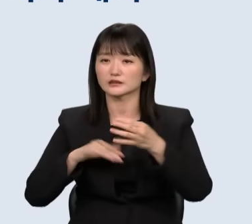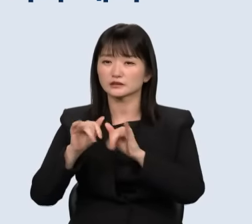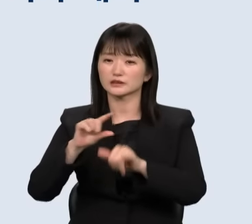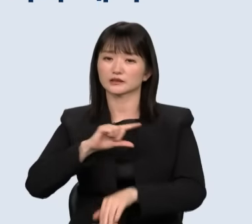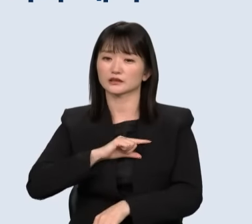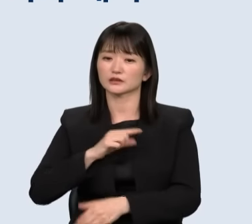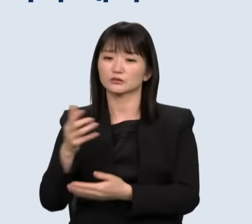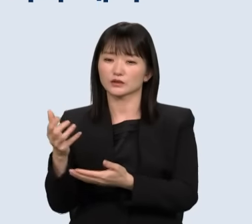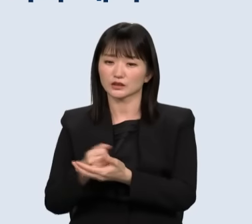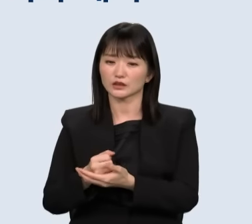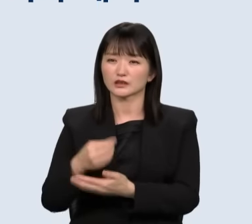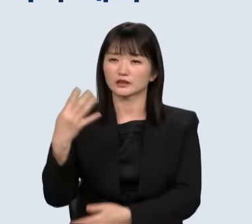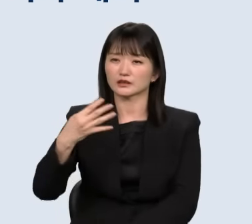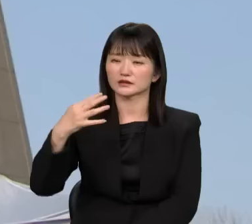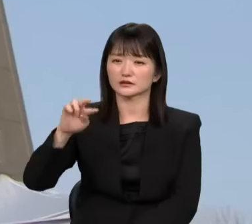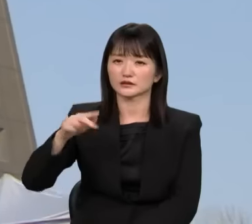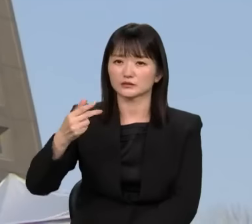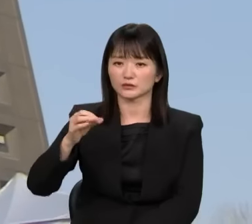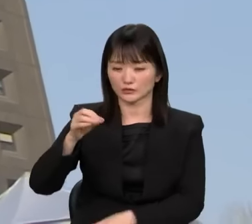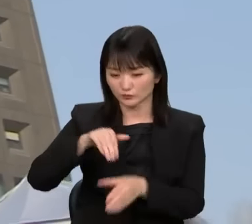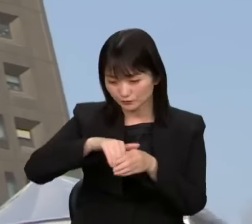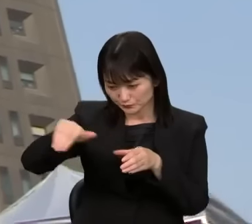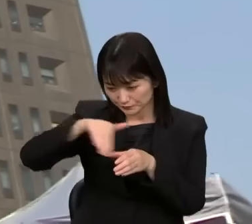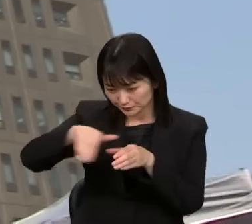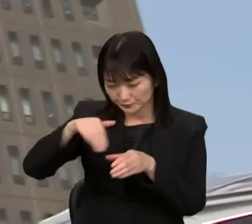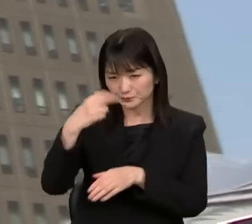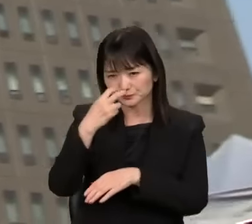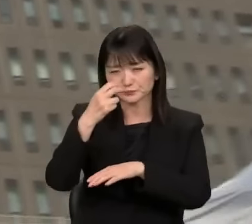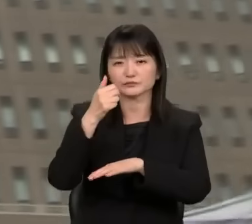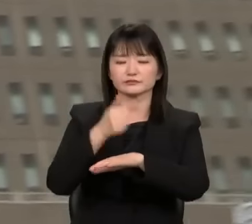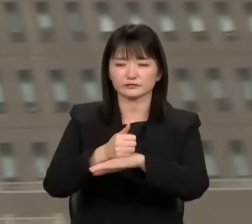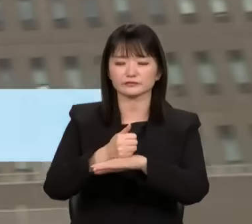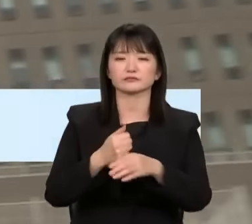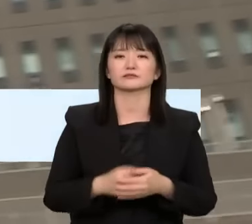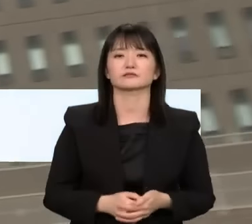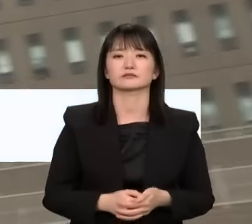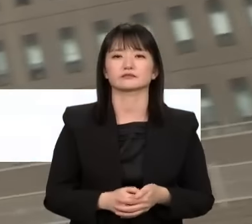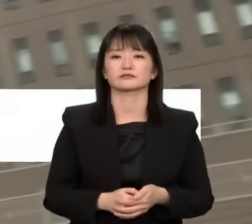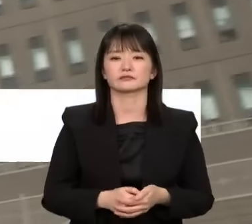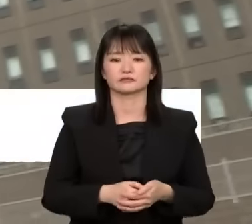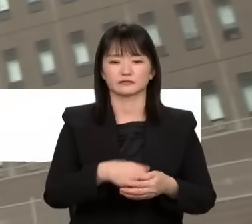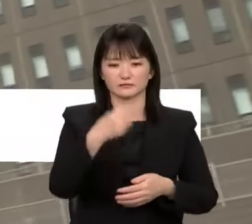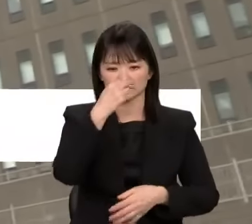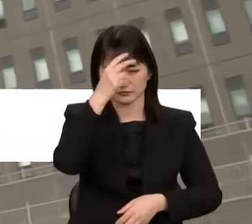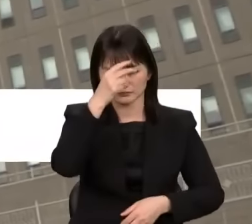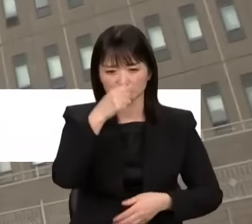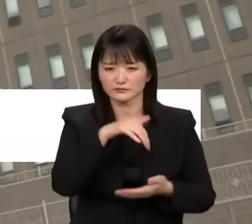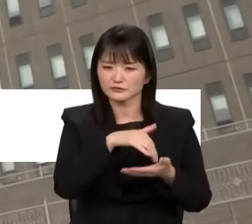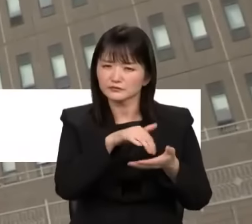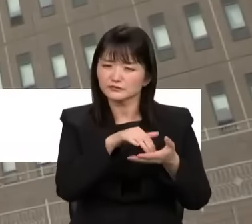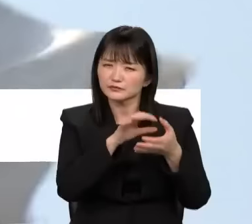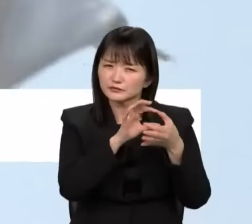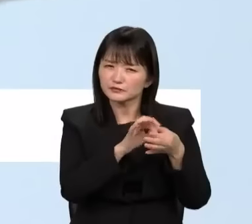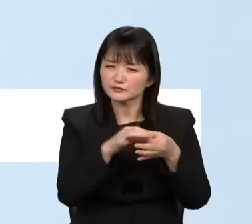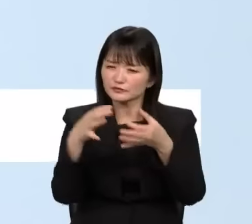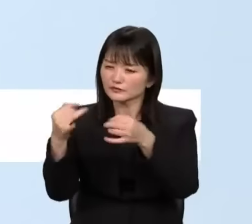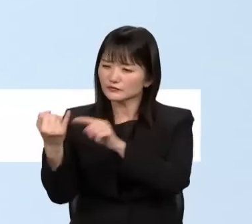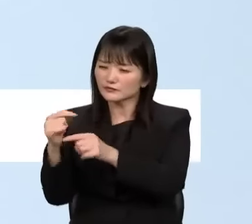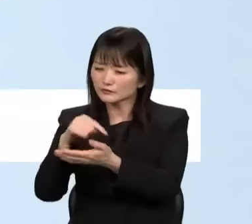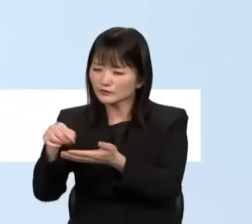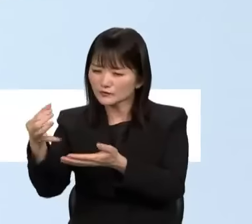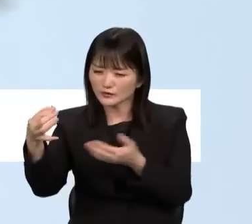4700만 원을 송금했습니다 jbc 취재결과 검찰은 계산을 통해 이돈이 김여사의 손실과